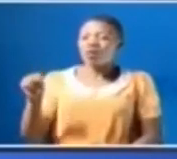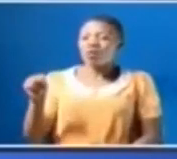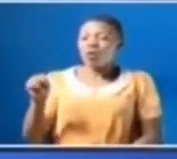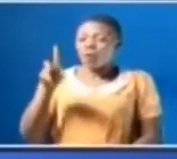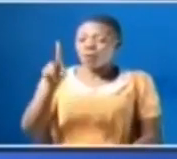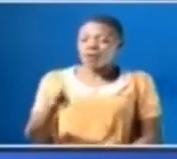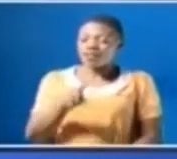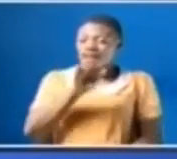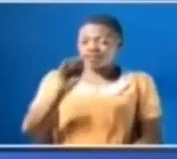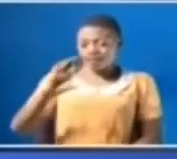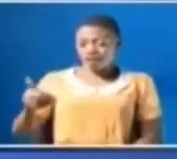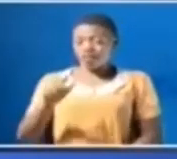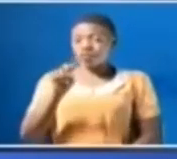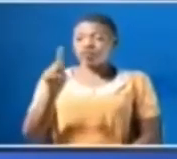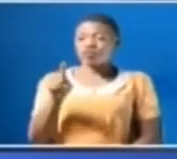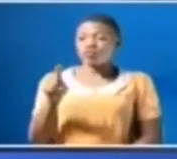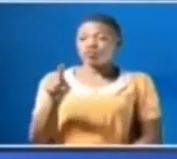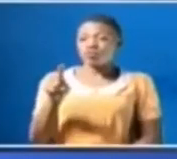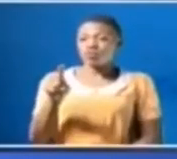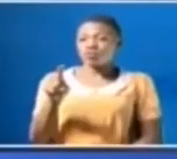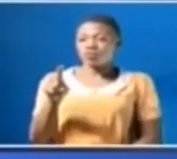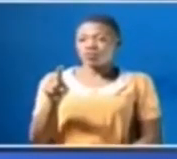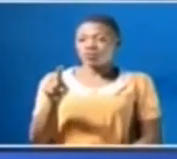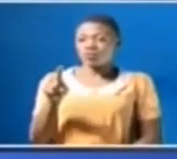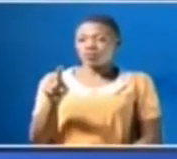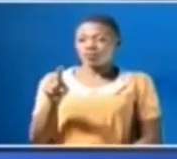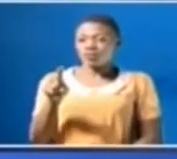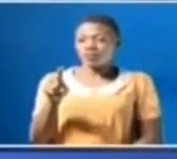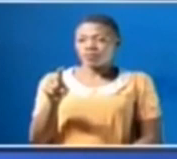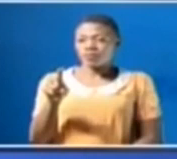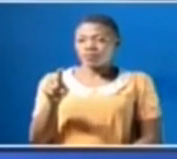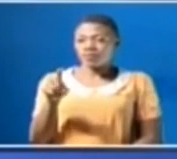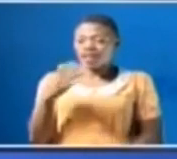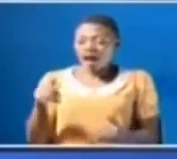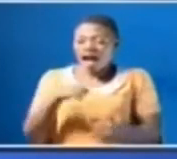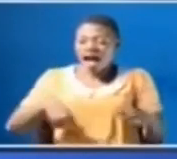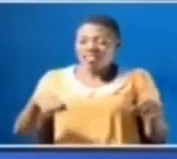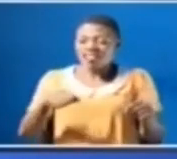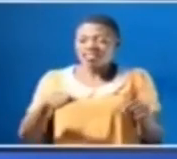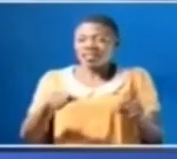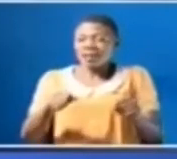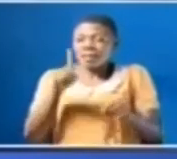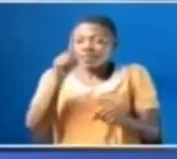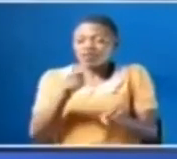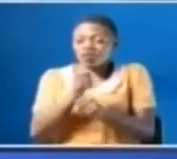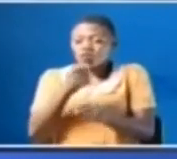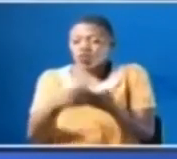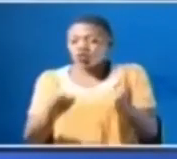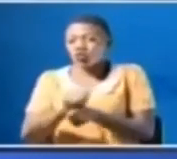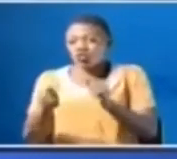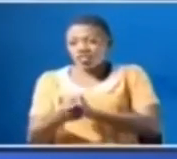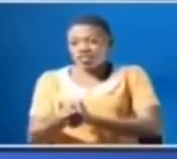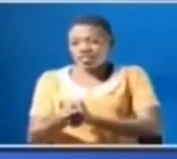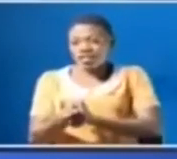tuulize swali lingine linalofuata ni nini ambayo tufanye ama nini ambayo tuwafaa tufanye. Na tukielekea